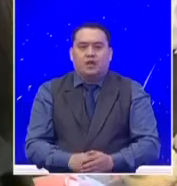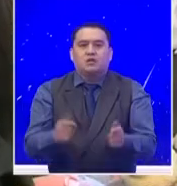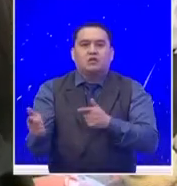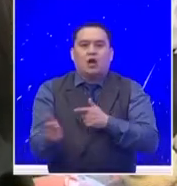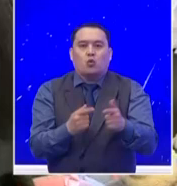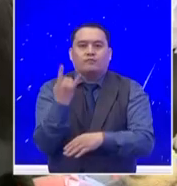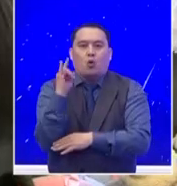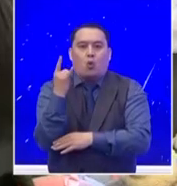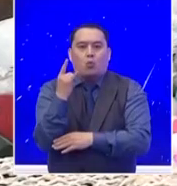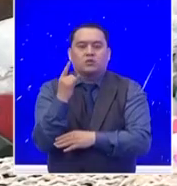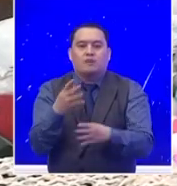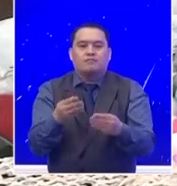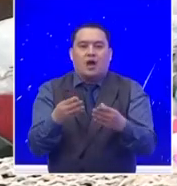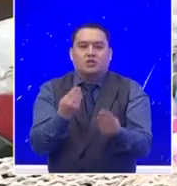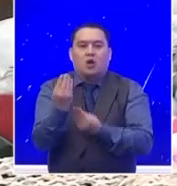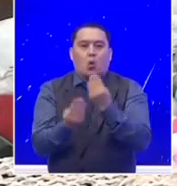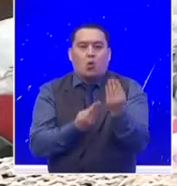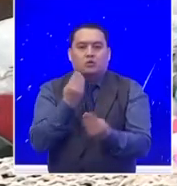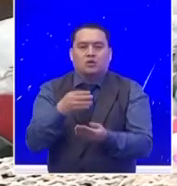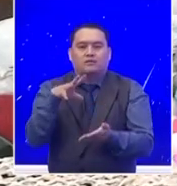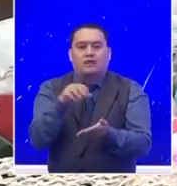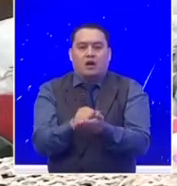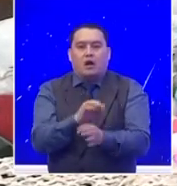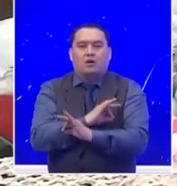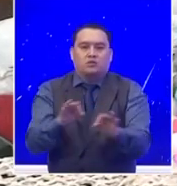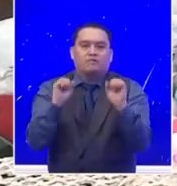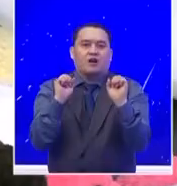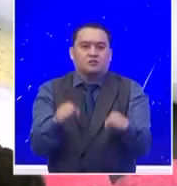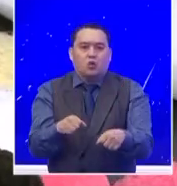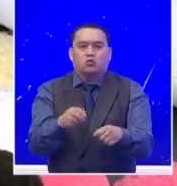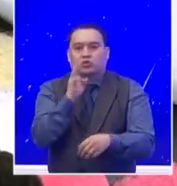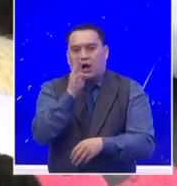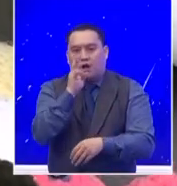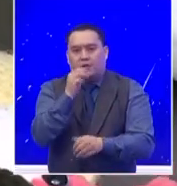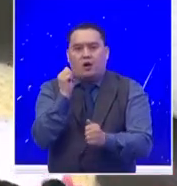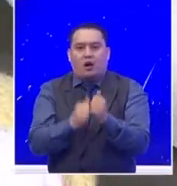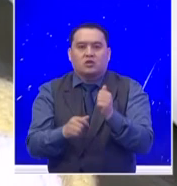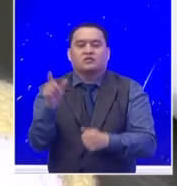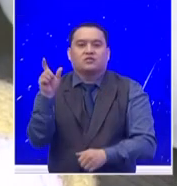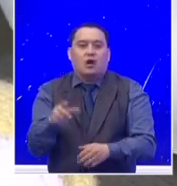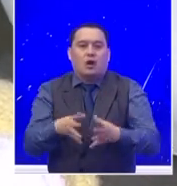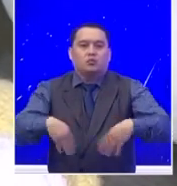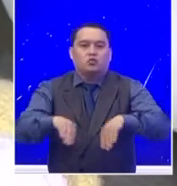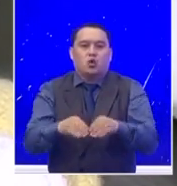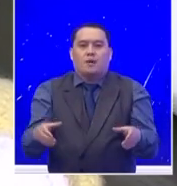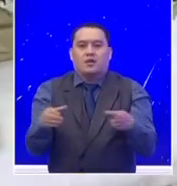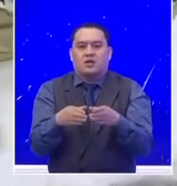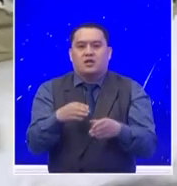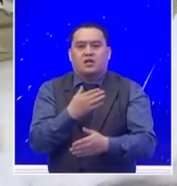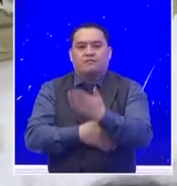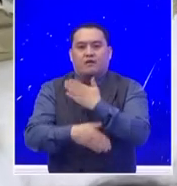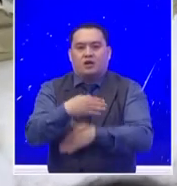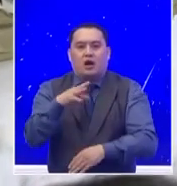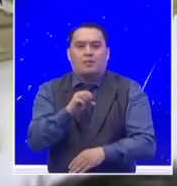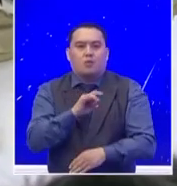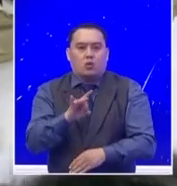Изготовление кукол и мягких игрушек – увлекательное хобби и отличная возможность заработать для каждого члена общественного объединения инвалидов